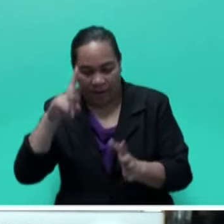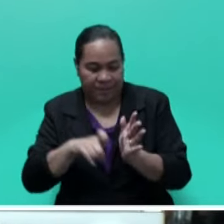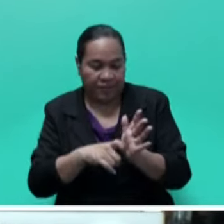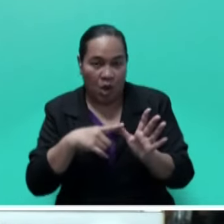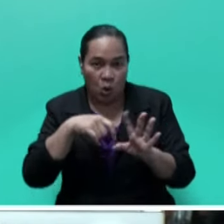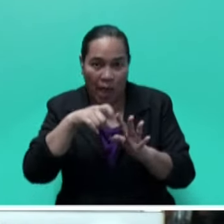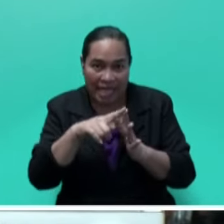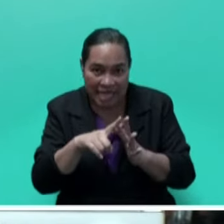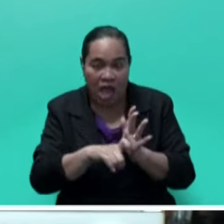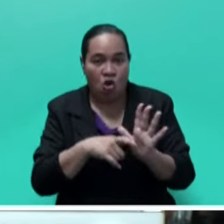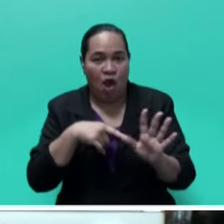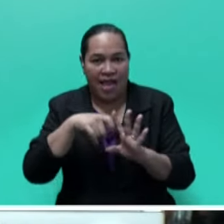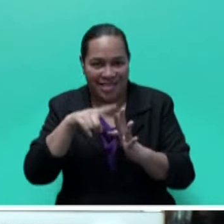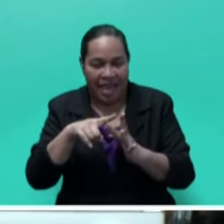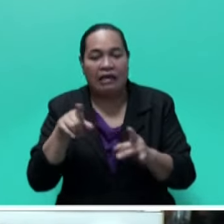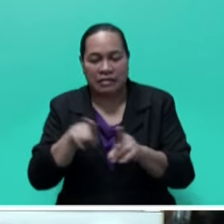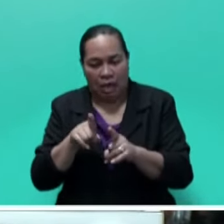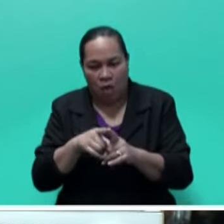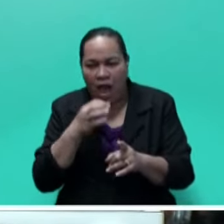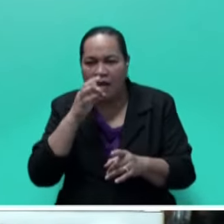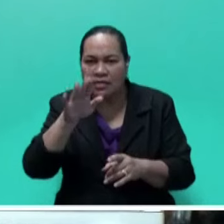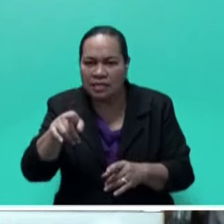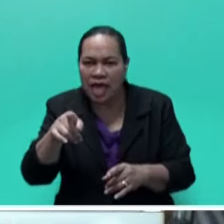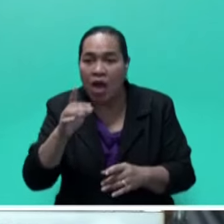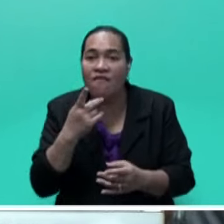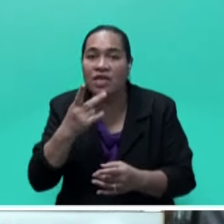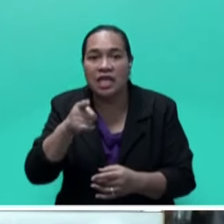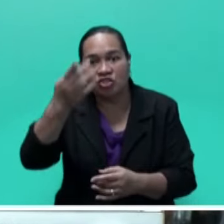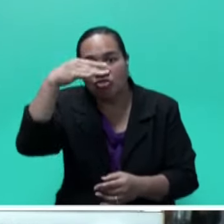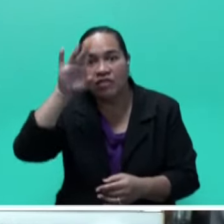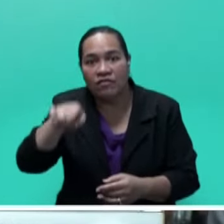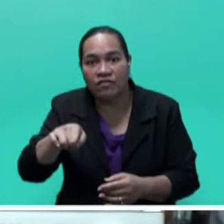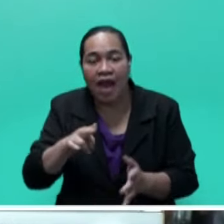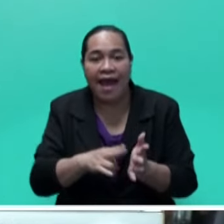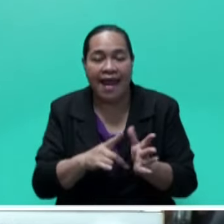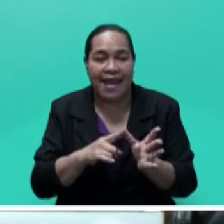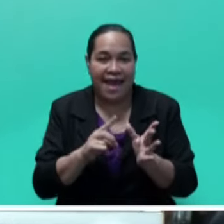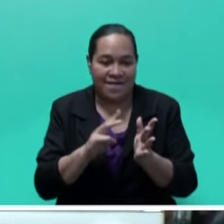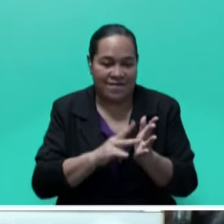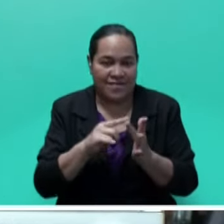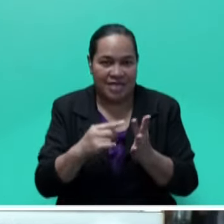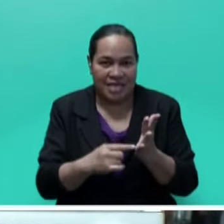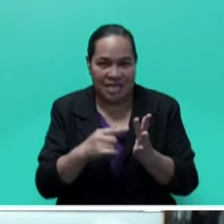Lagi skobi na turanga na tuina bitileu, e na webosaki watanga